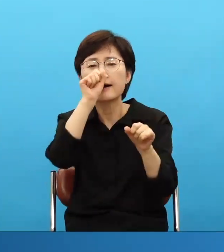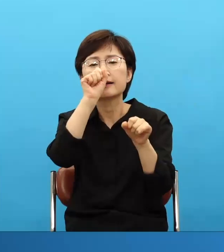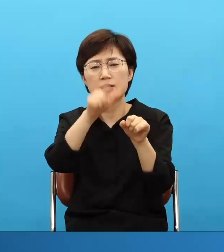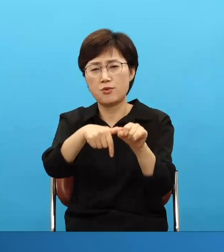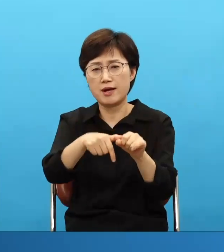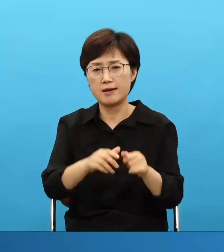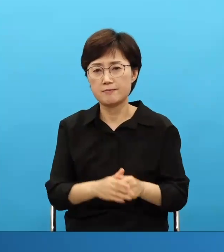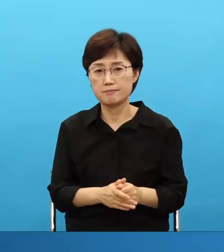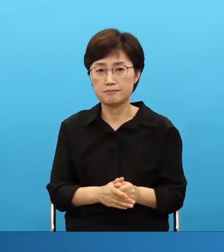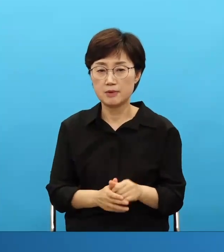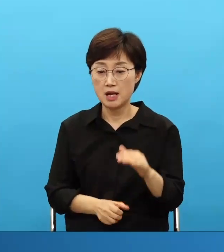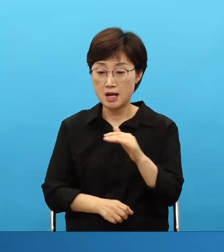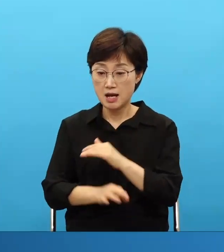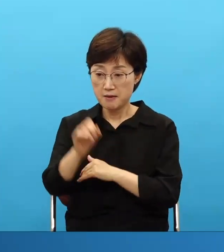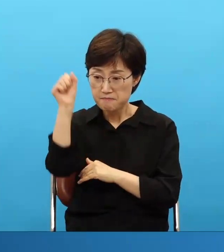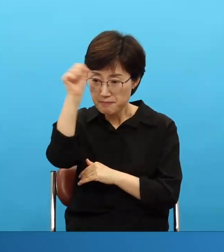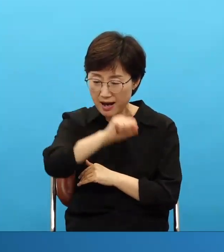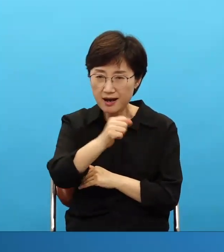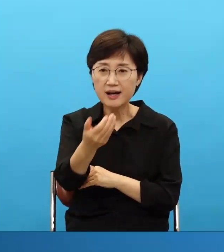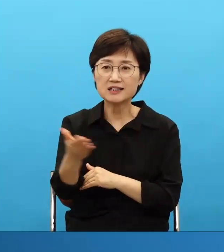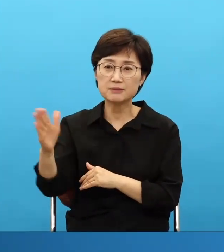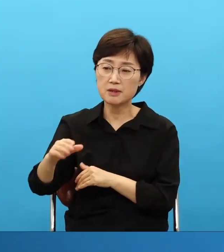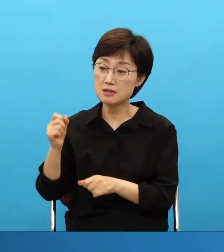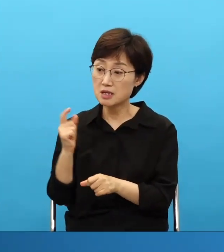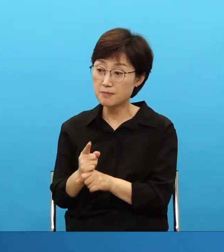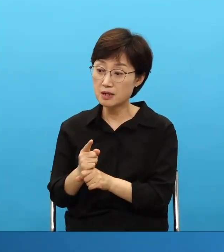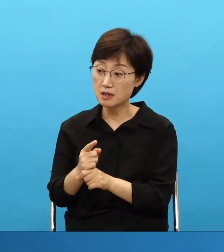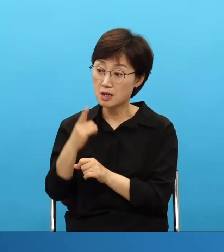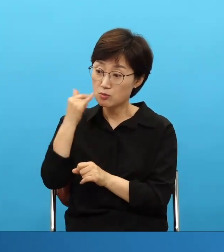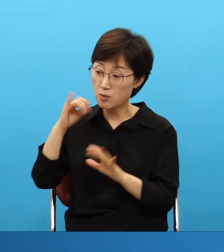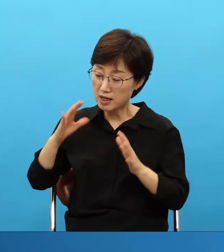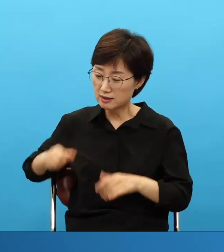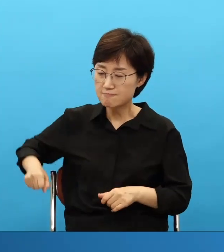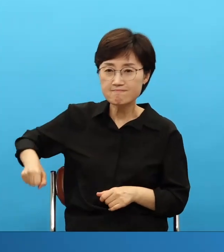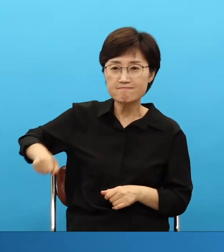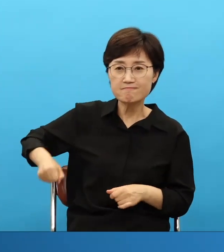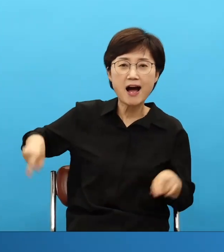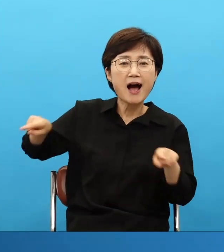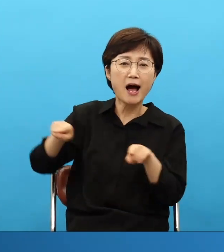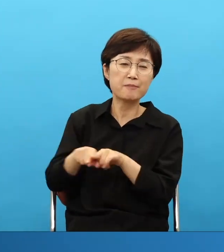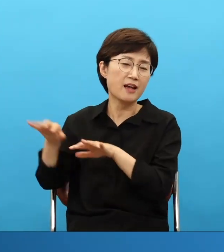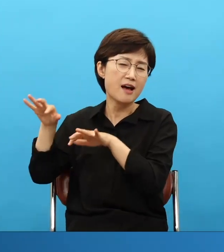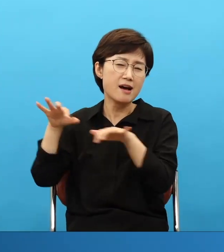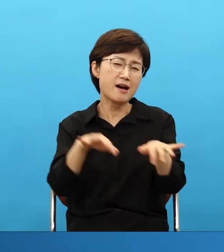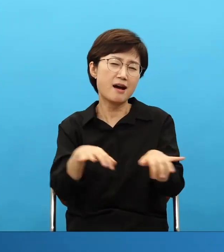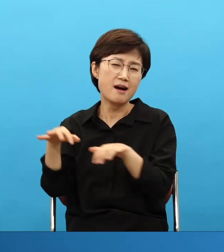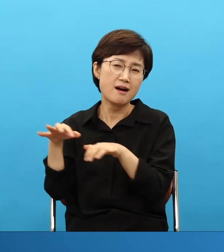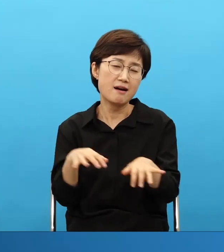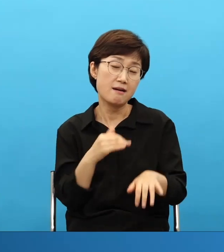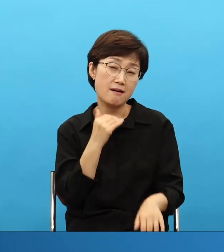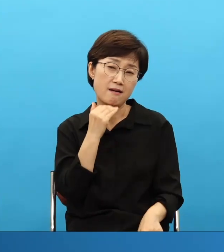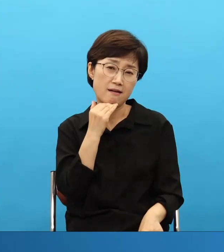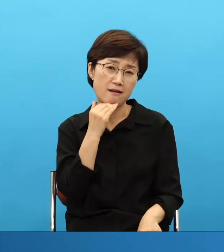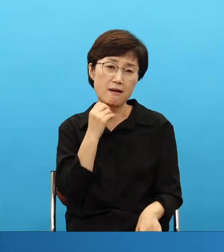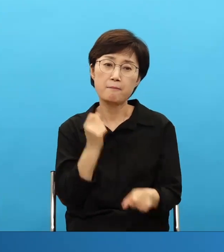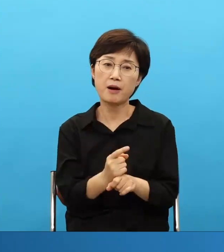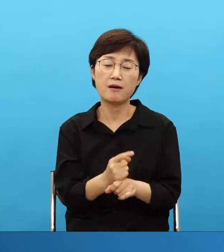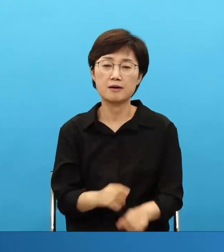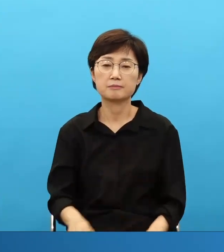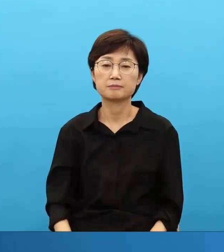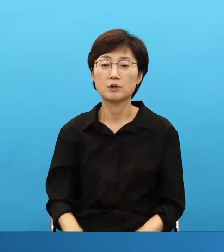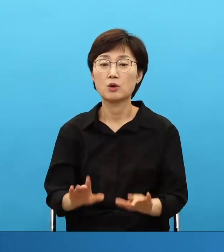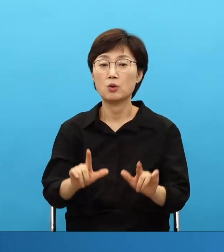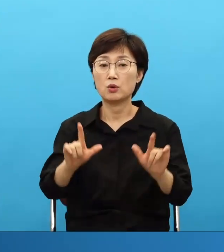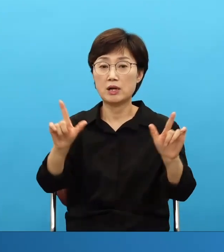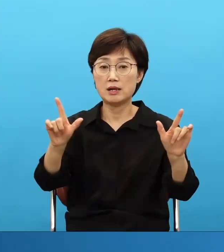시간임에도 불구하고 많은 렘런트 부모들은 말씀에 대한 설레 있는 마음으로 함께 등록을 기다립니다 올해도